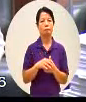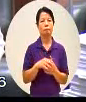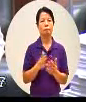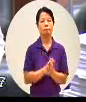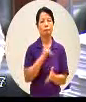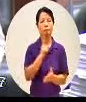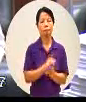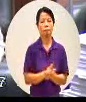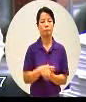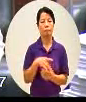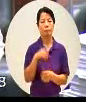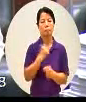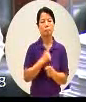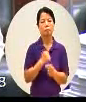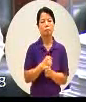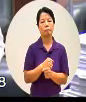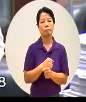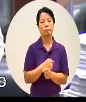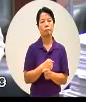不上力。